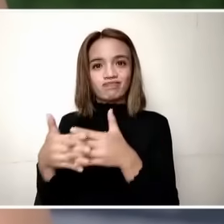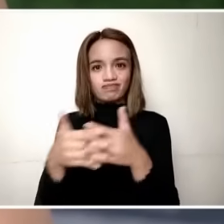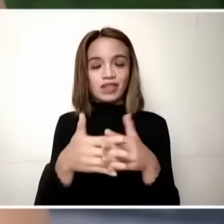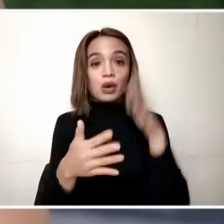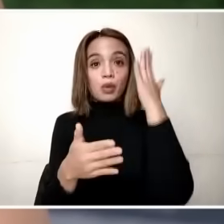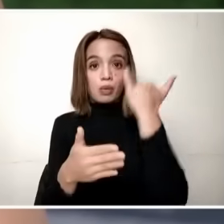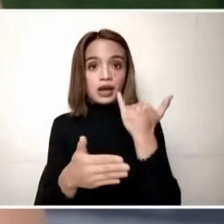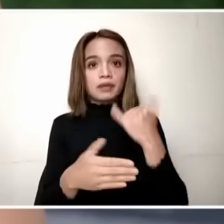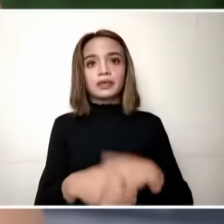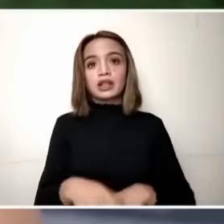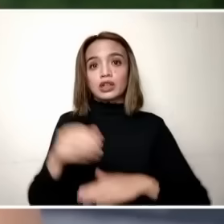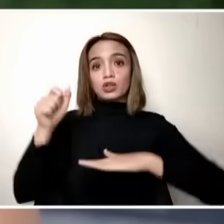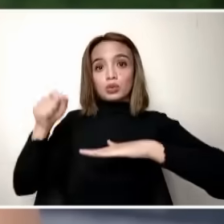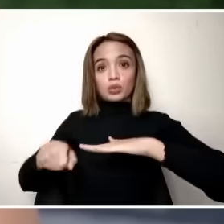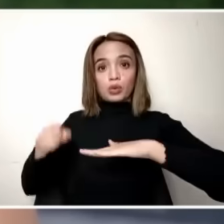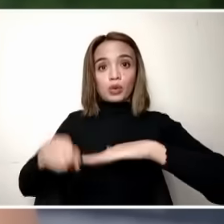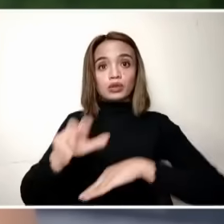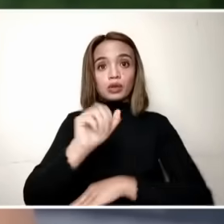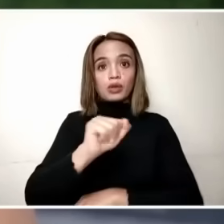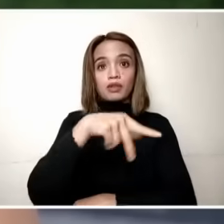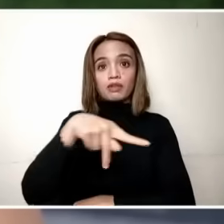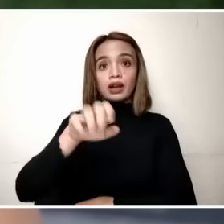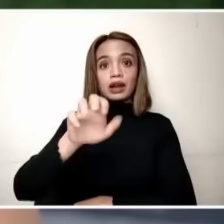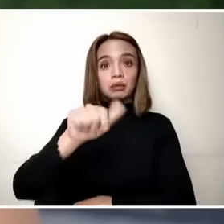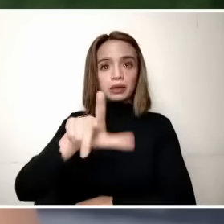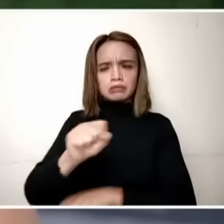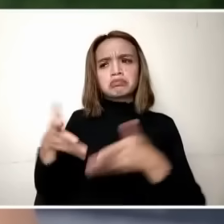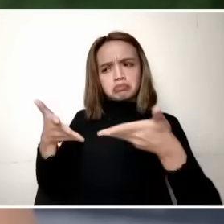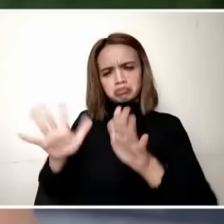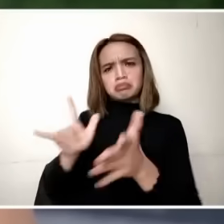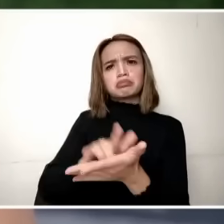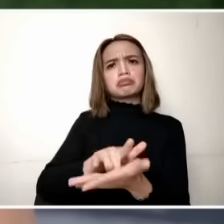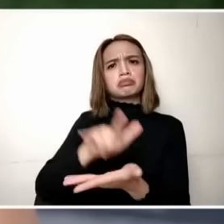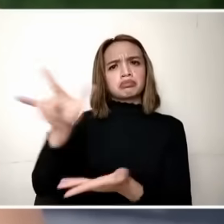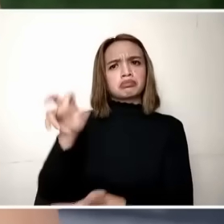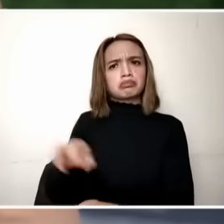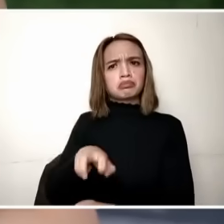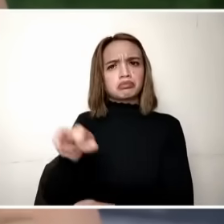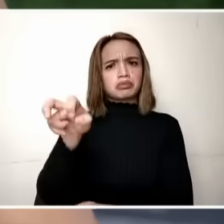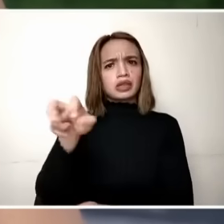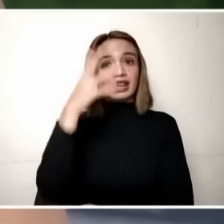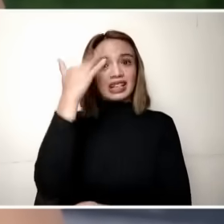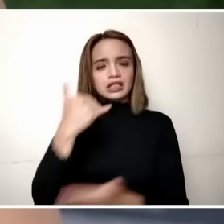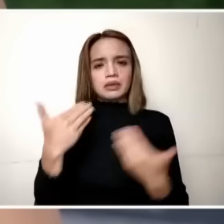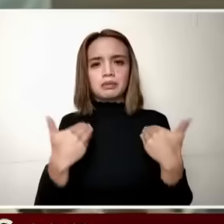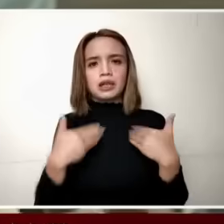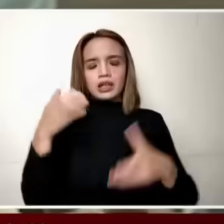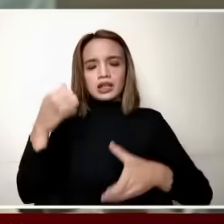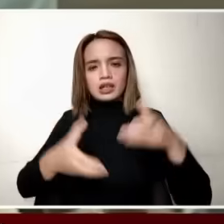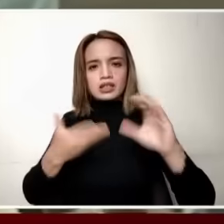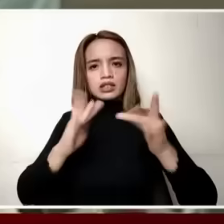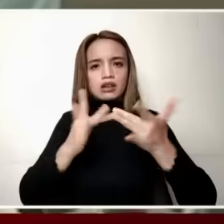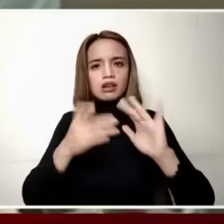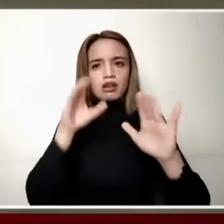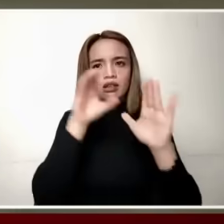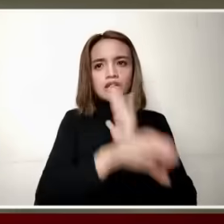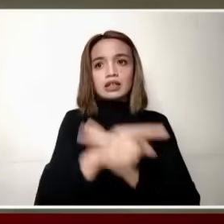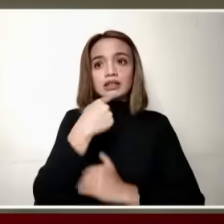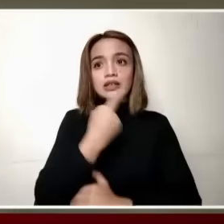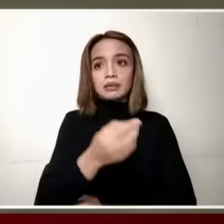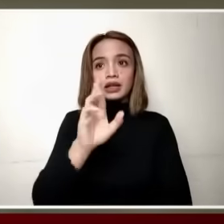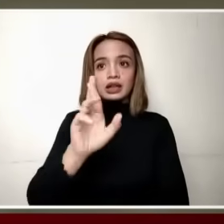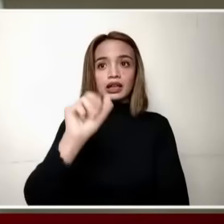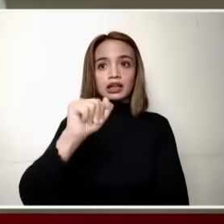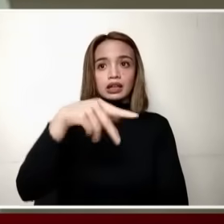makabiyahe sa kabila ng kanyang inaapilang conviction sa kasong cyber libel. Ayon sa Rappler na pinamumunuan ni